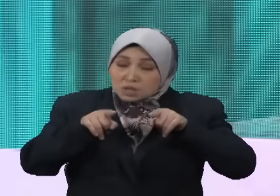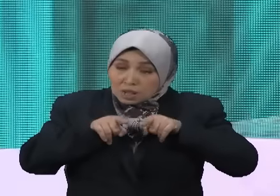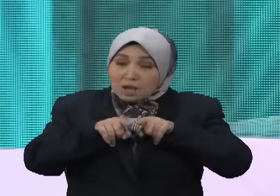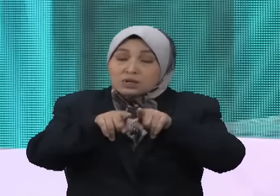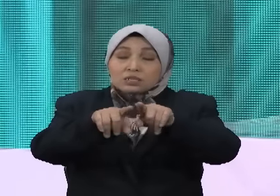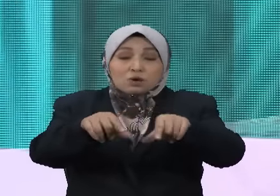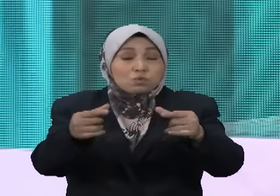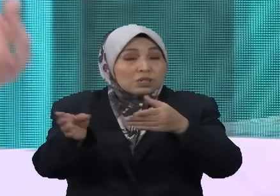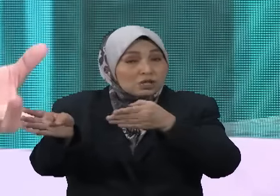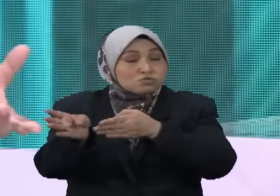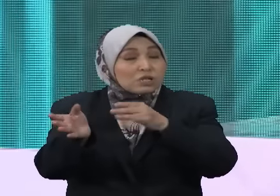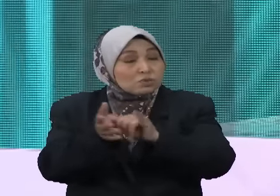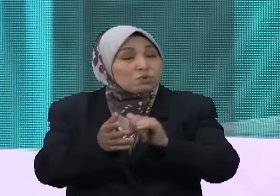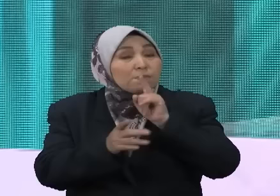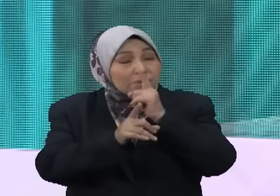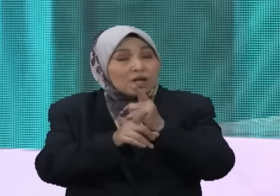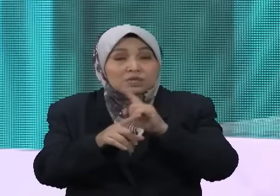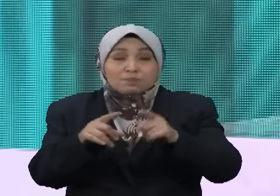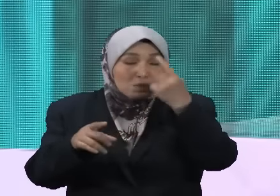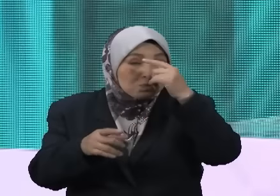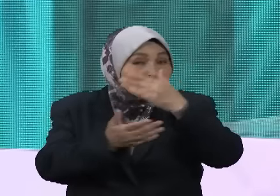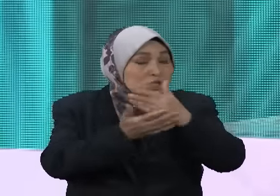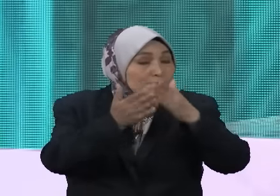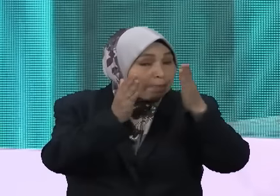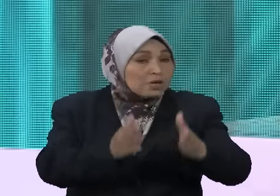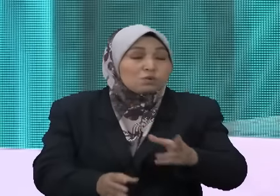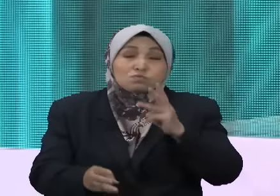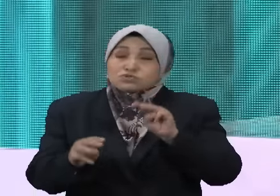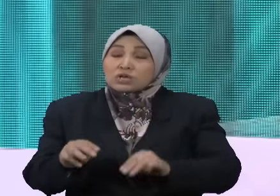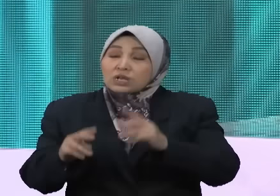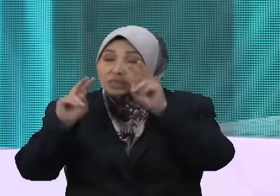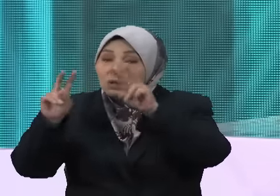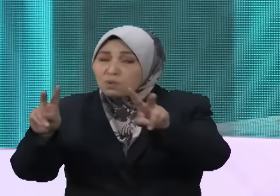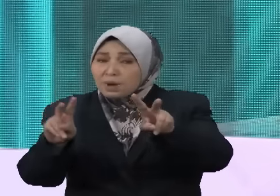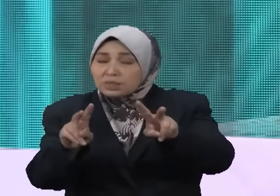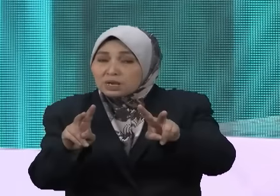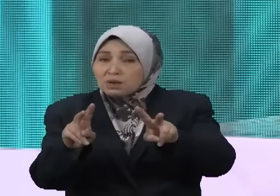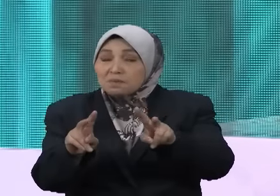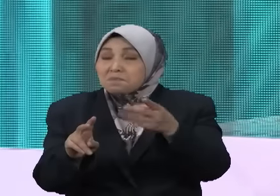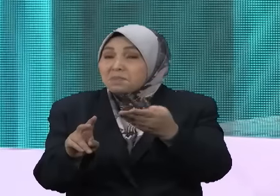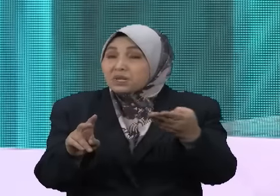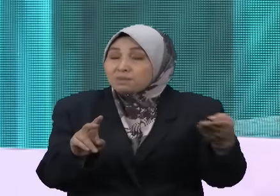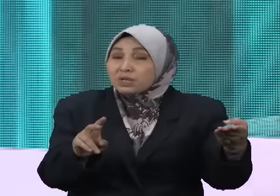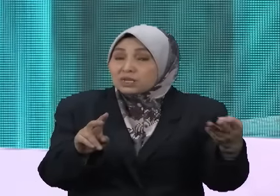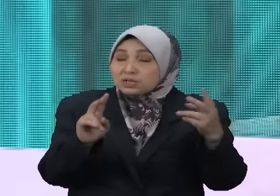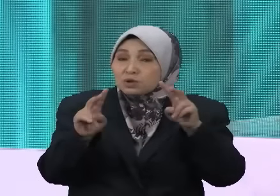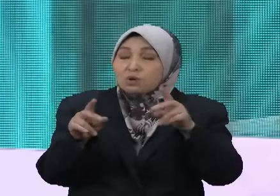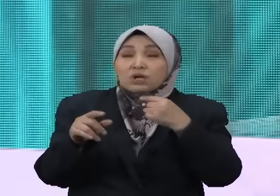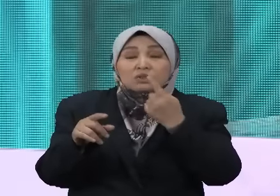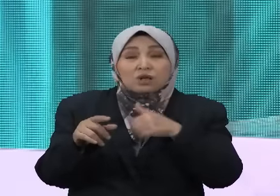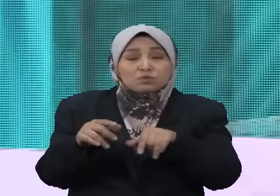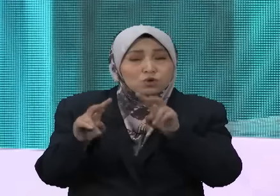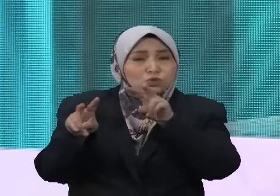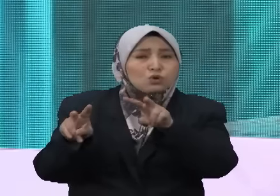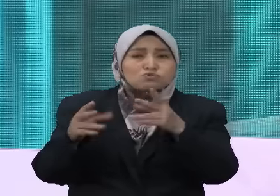al-quran dan Sunah Maka itulah yang benar tetapi untuk sebahagian manusia dia tengok pada benda yang material tengok is kalau dia ni kata tengok